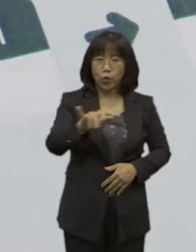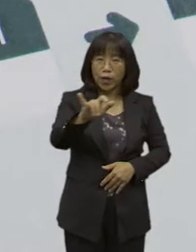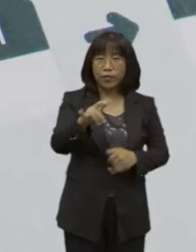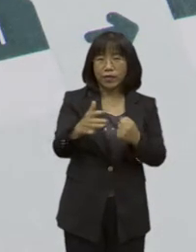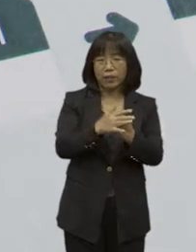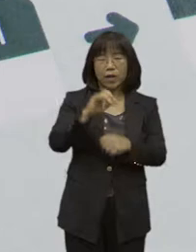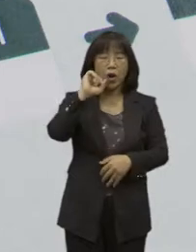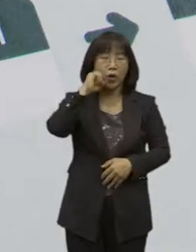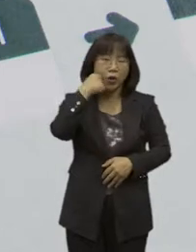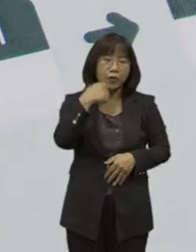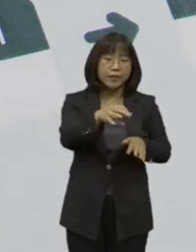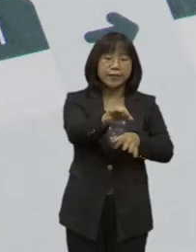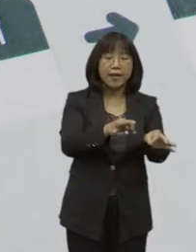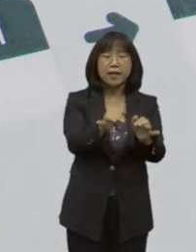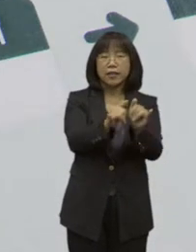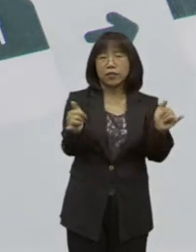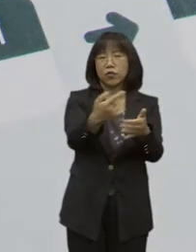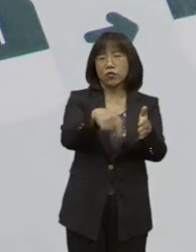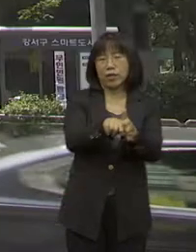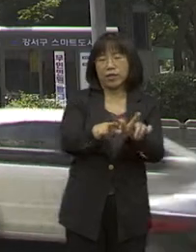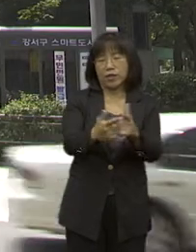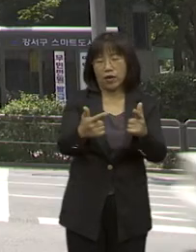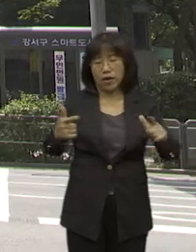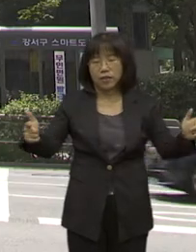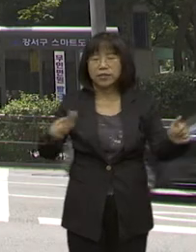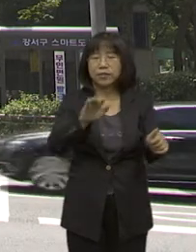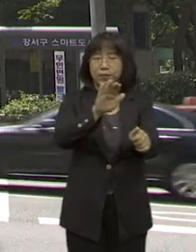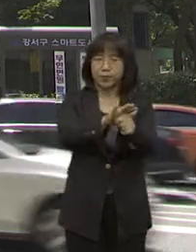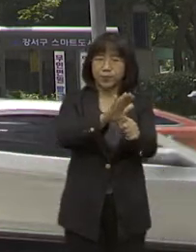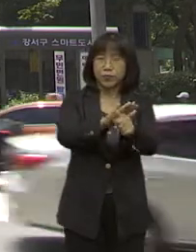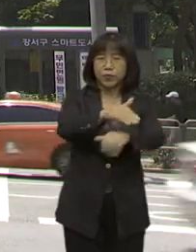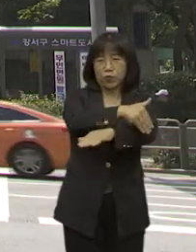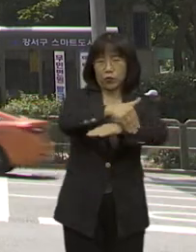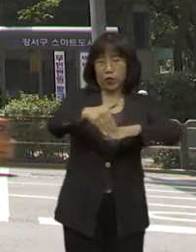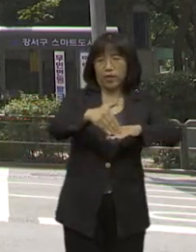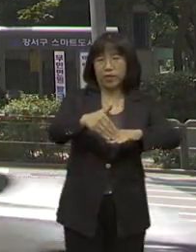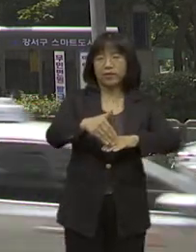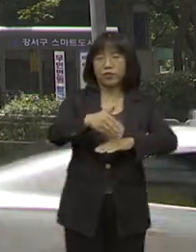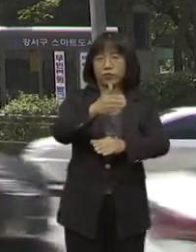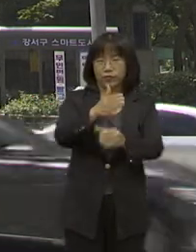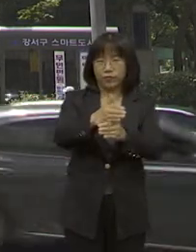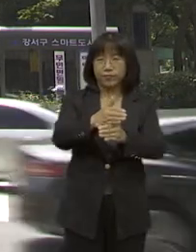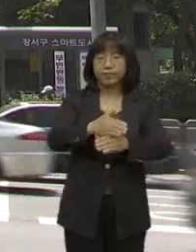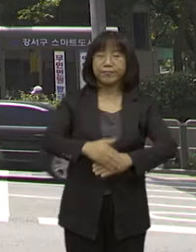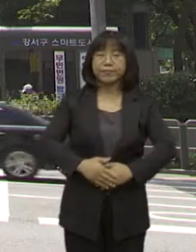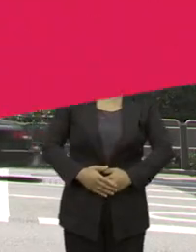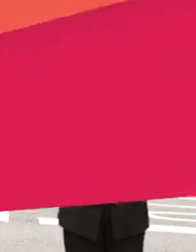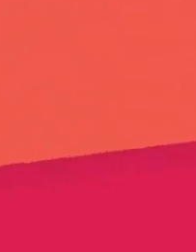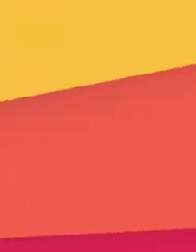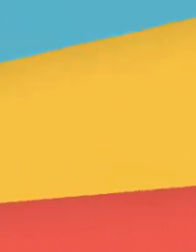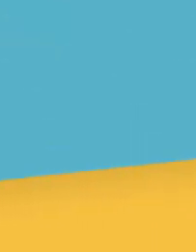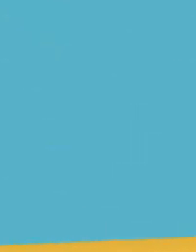코로나19 장기화로 어려움을 겪고 있는 상인들을 위해 다양한 온라인 정책을 추진하고 있습니다.